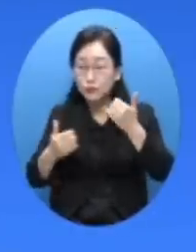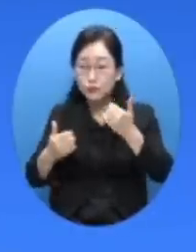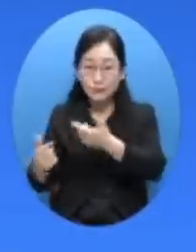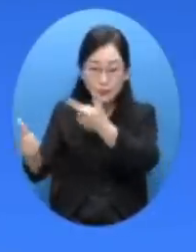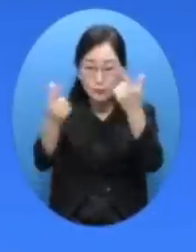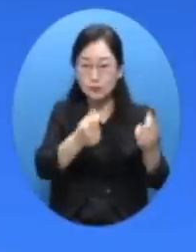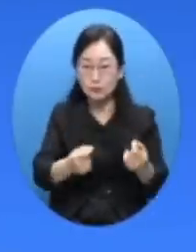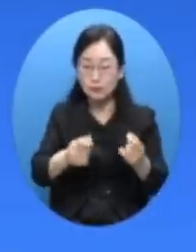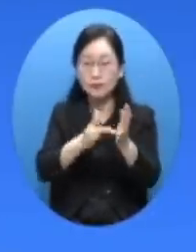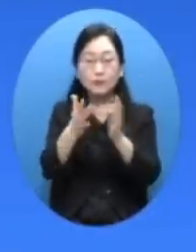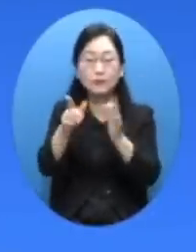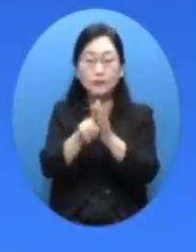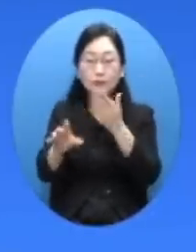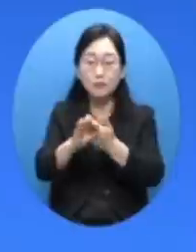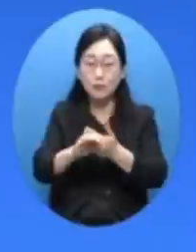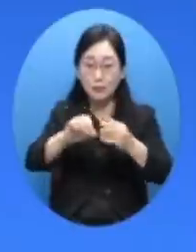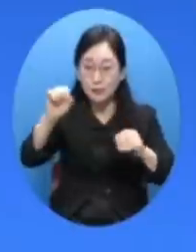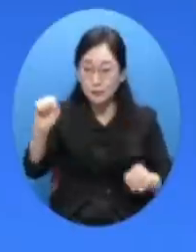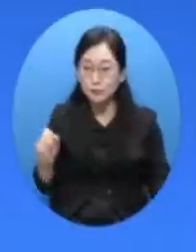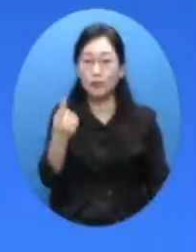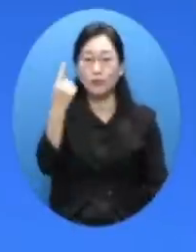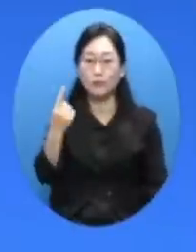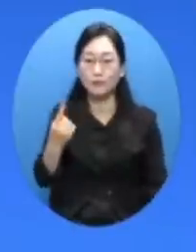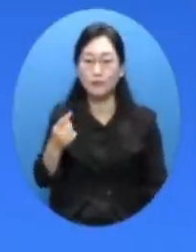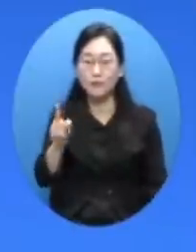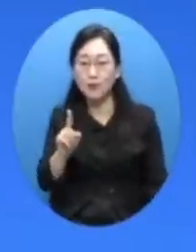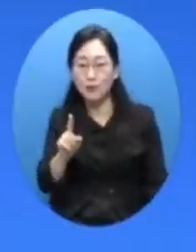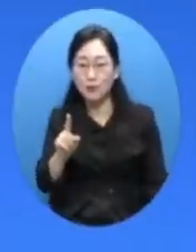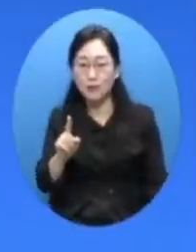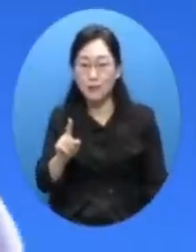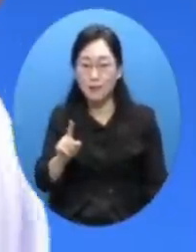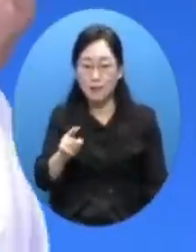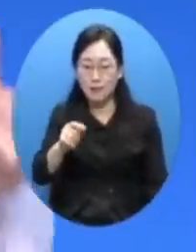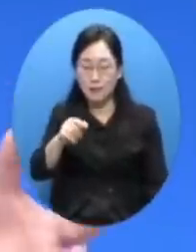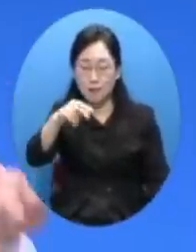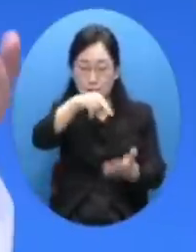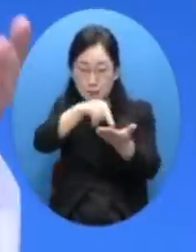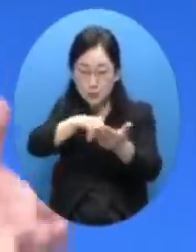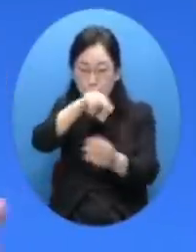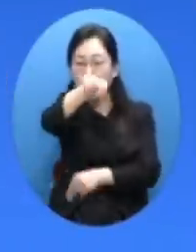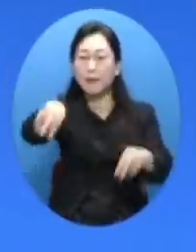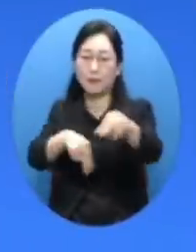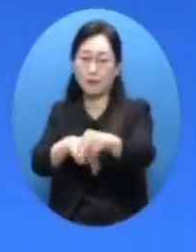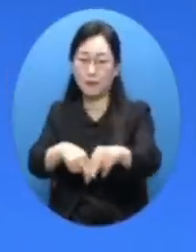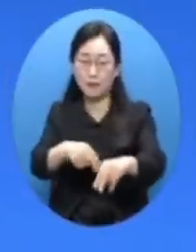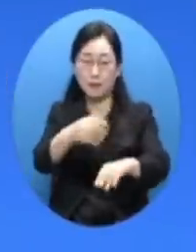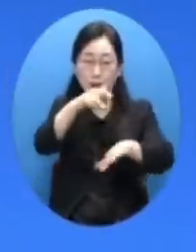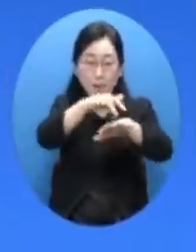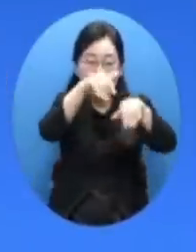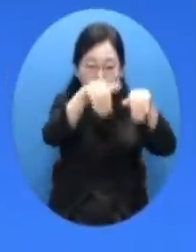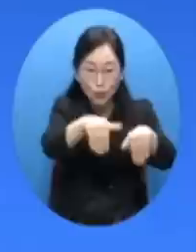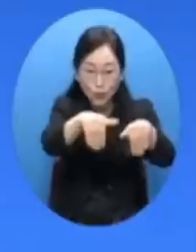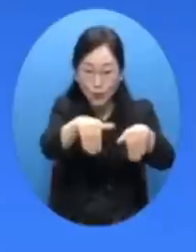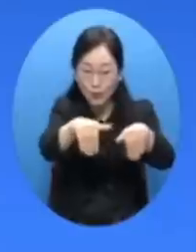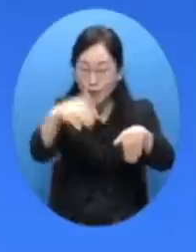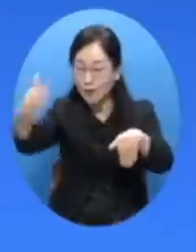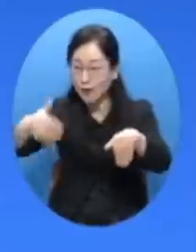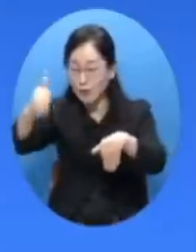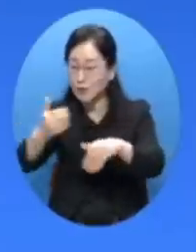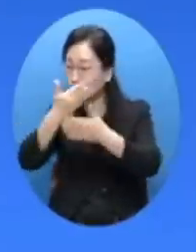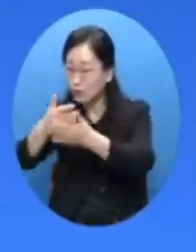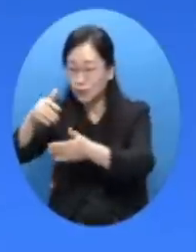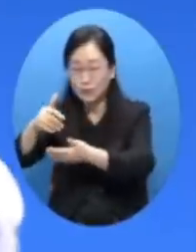하면 그 순간 신분이 바뀌어집니다. 마귀의 노예에서 하나님의 존귀한